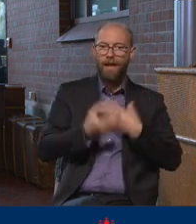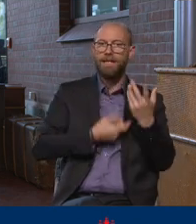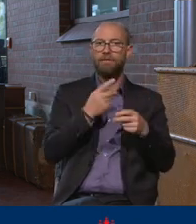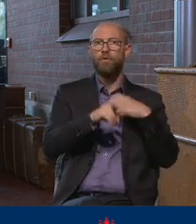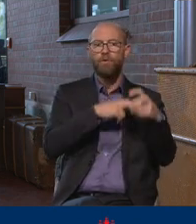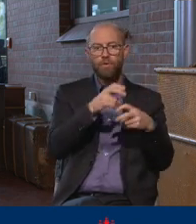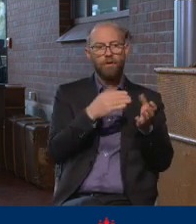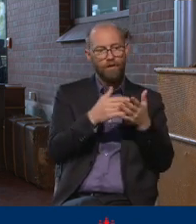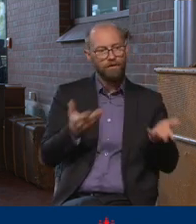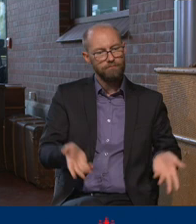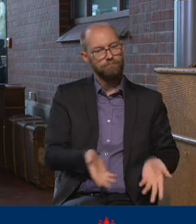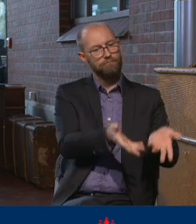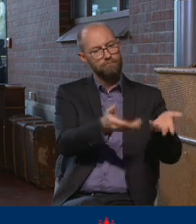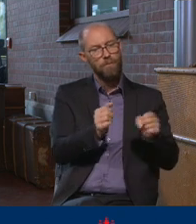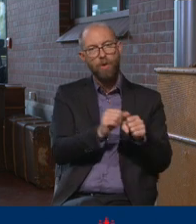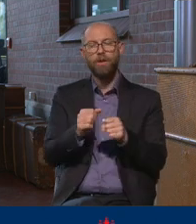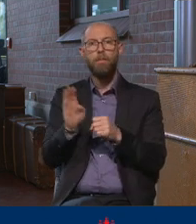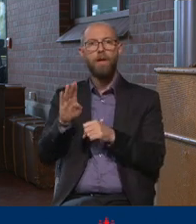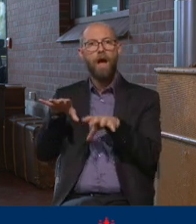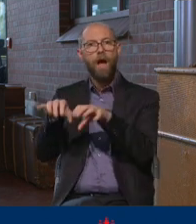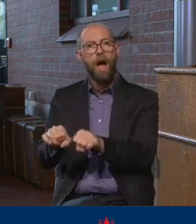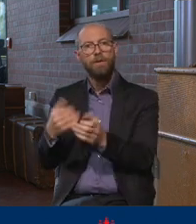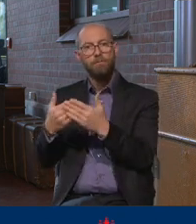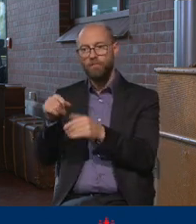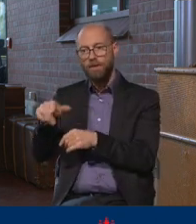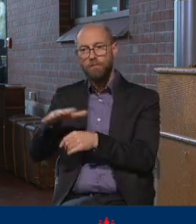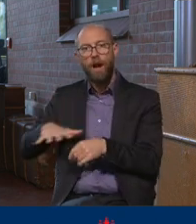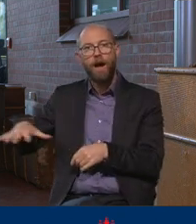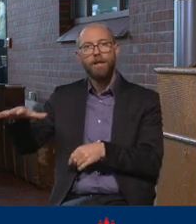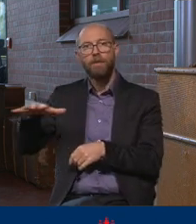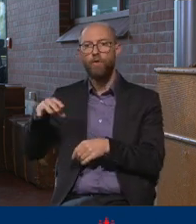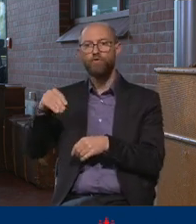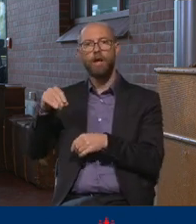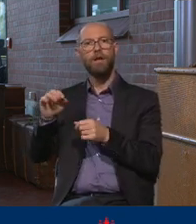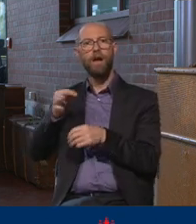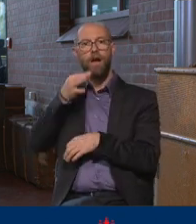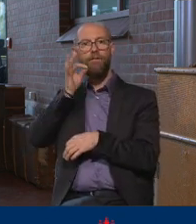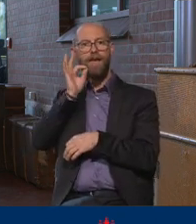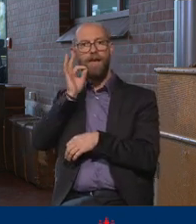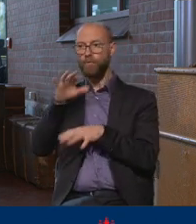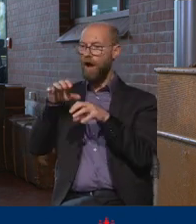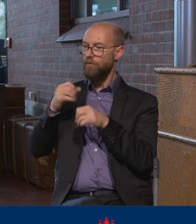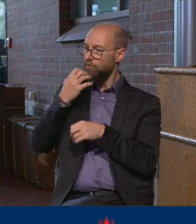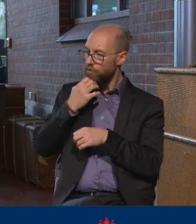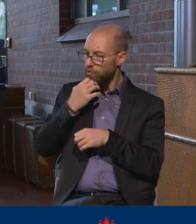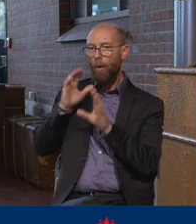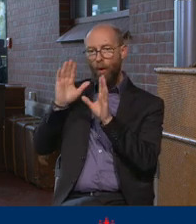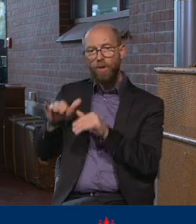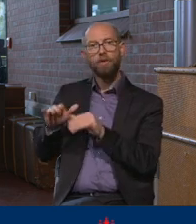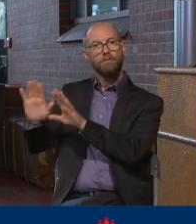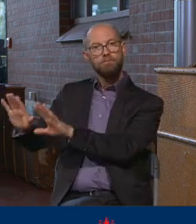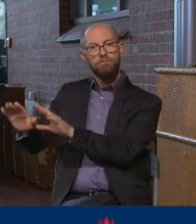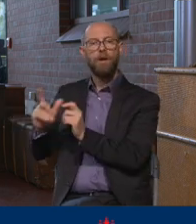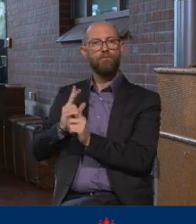die show besteht und eben das ampel hafen zum beispiel dort wo man ein strandcafé oder im hafen kaffee haben möchte dass dort auch erstmal gelassen